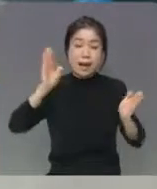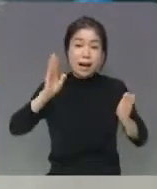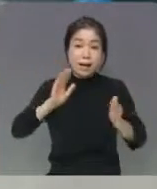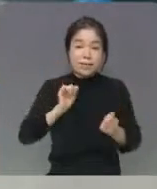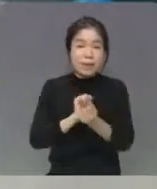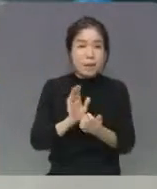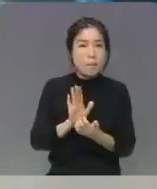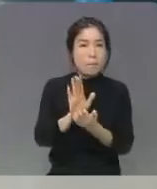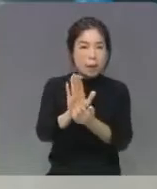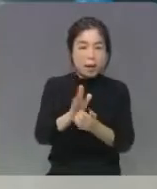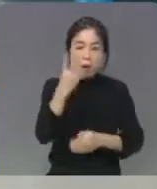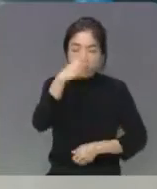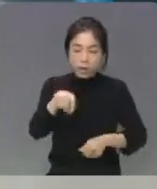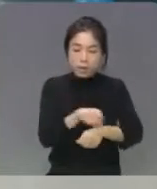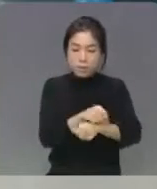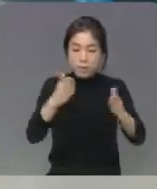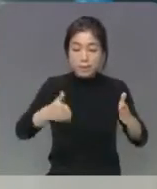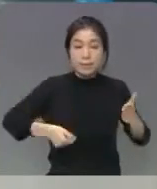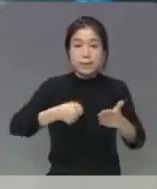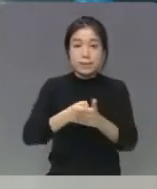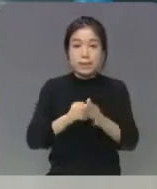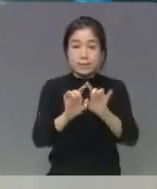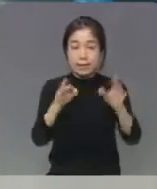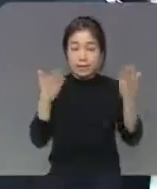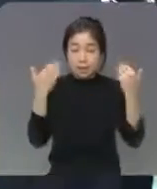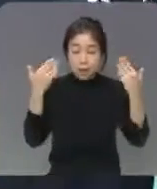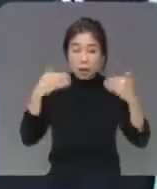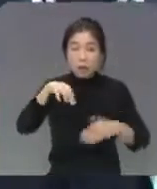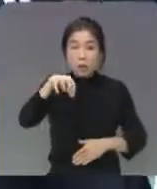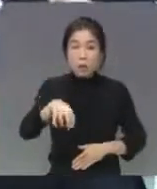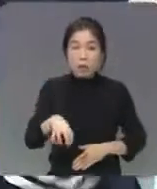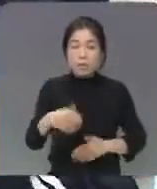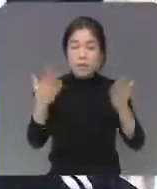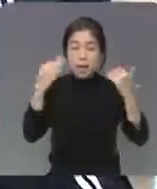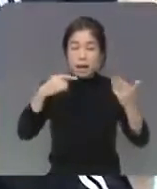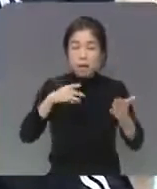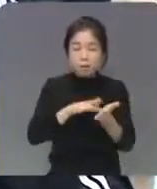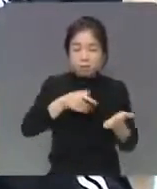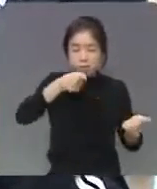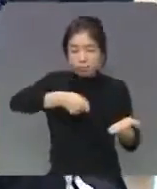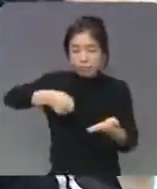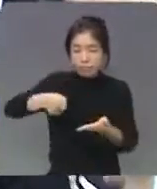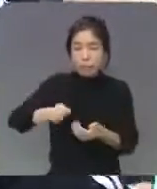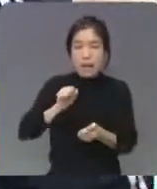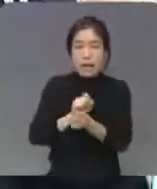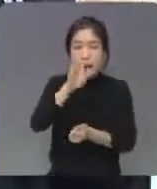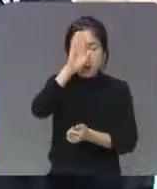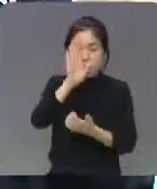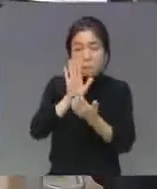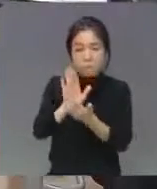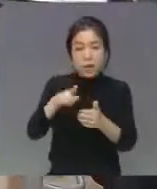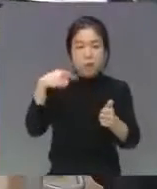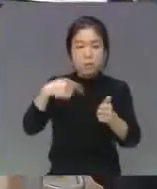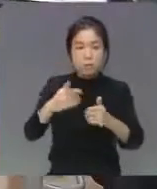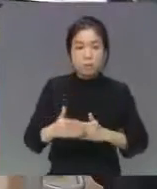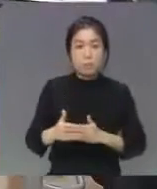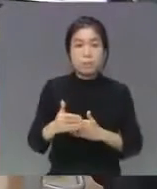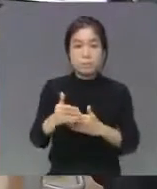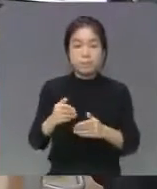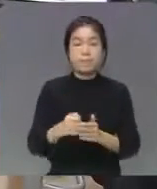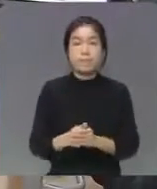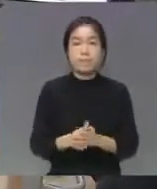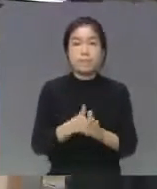방역 빨리 특별 기간을 그중 하고 가급 고등학교에서 학교 소독과 콰 면 병 예방 교육을 실시하고 있습니다